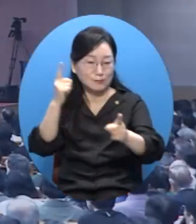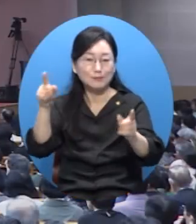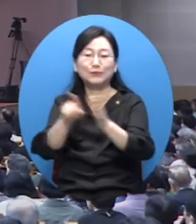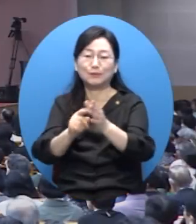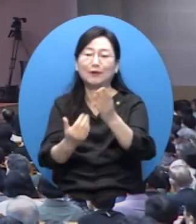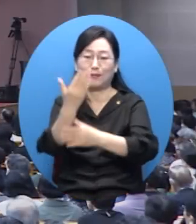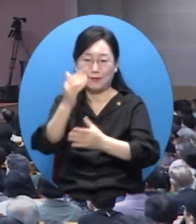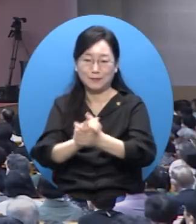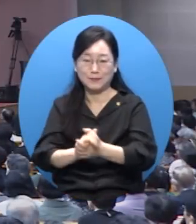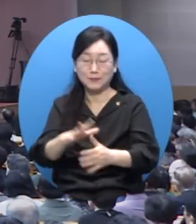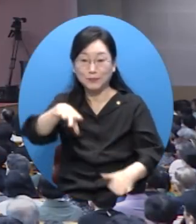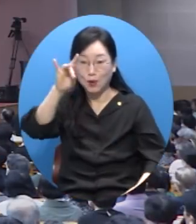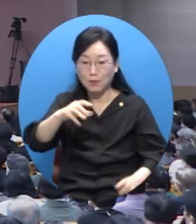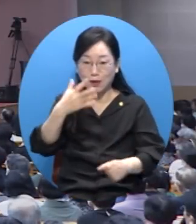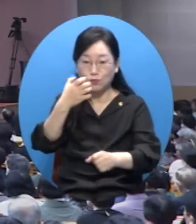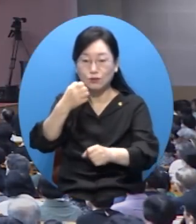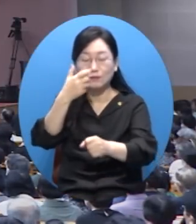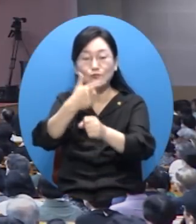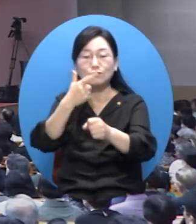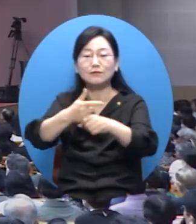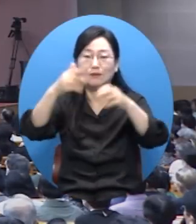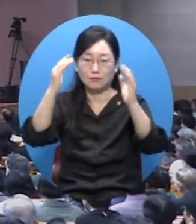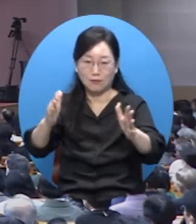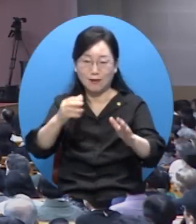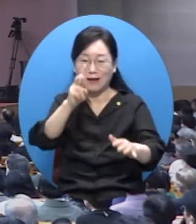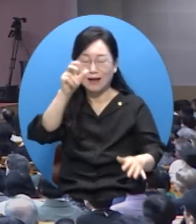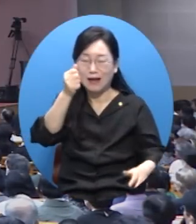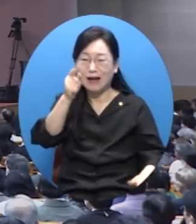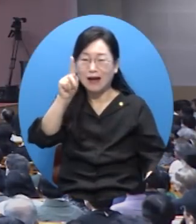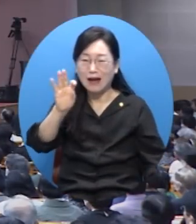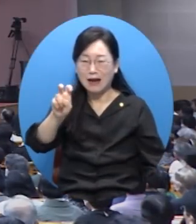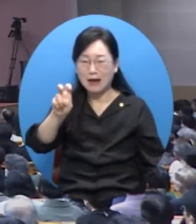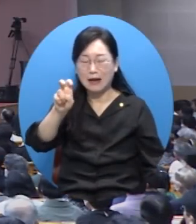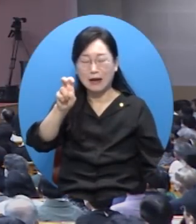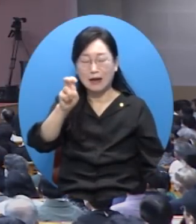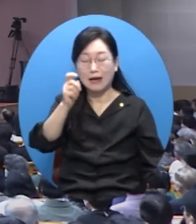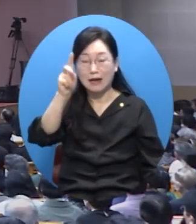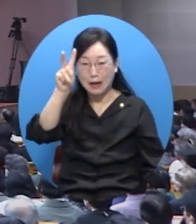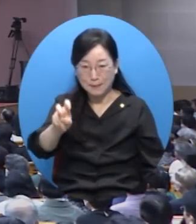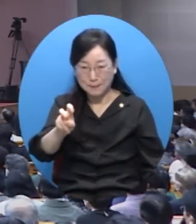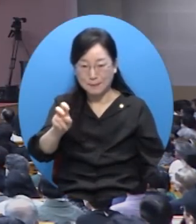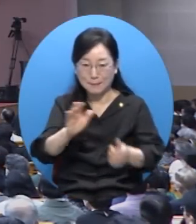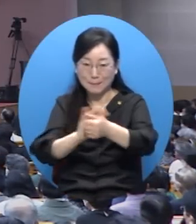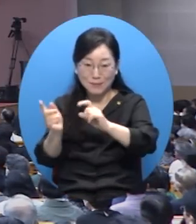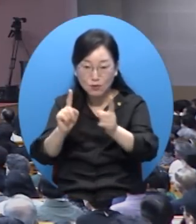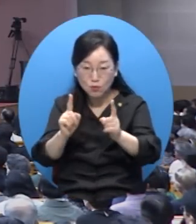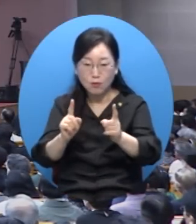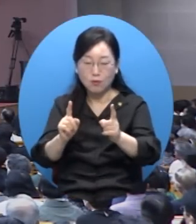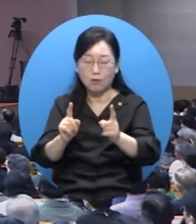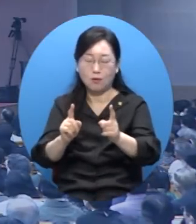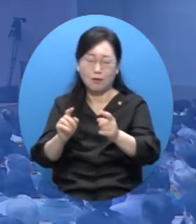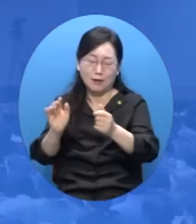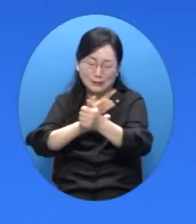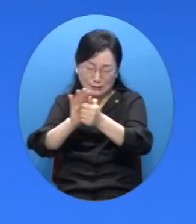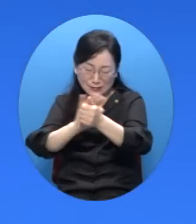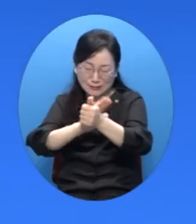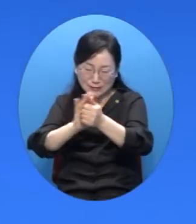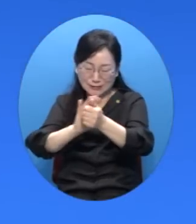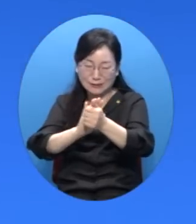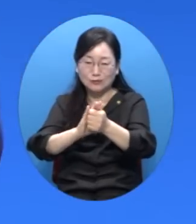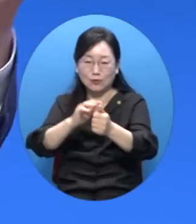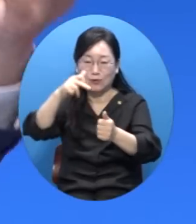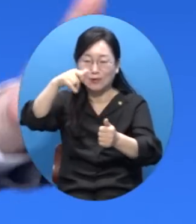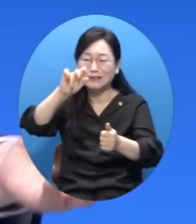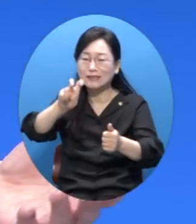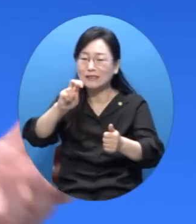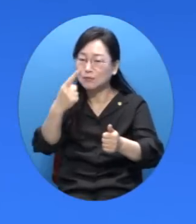처음에 96시간 동안 항암치료 키모테라피를 받았는데 너무나 힘들었습니다. 아마 항암 치료 받은 분은 제가